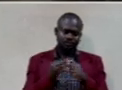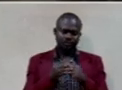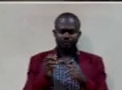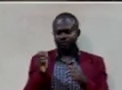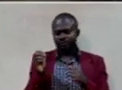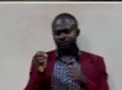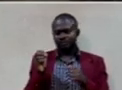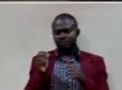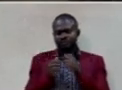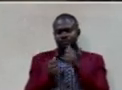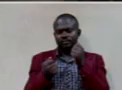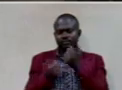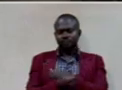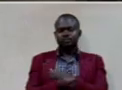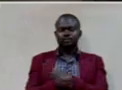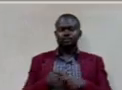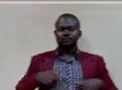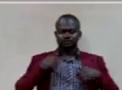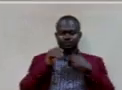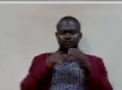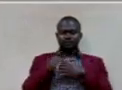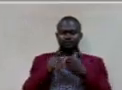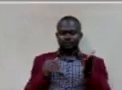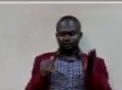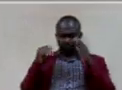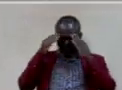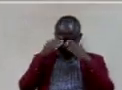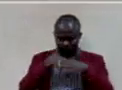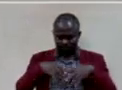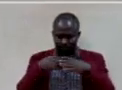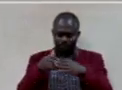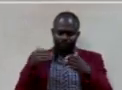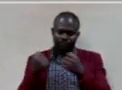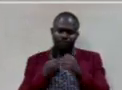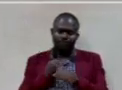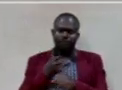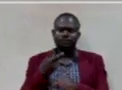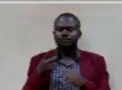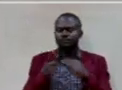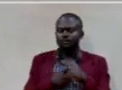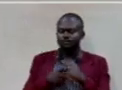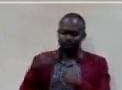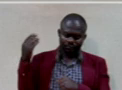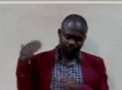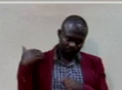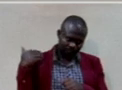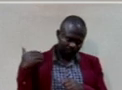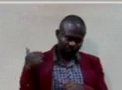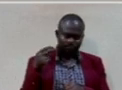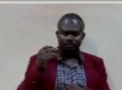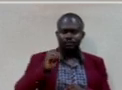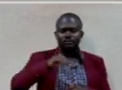800,000. Impinduka ku mibereho y'abahatuye zumbwa cyane n'uwahabaye imbere y'imyaka 2026 ishize. Nyamasheke